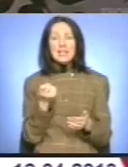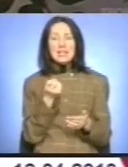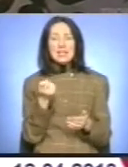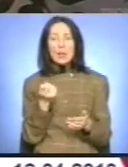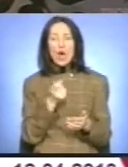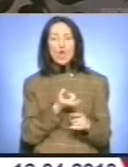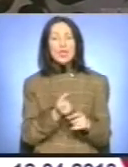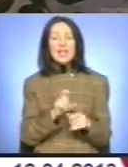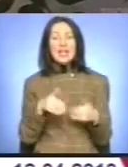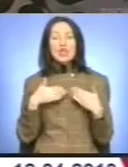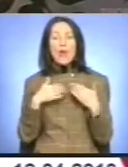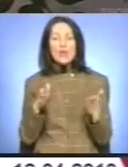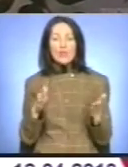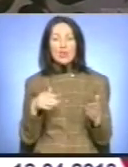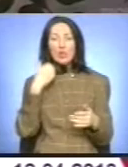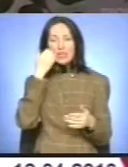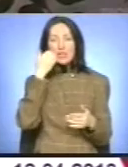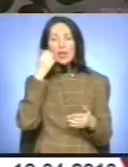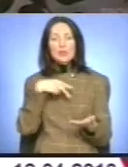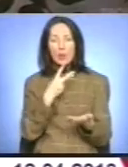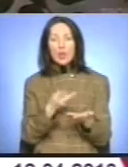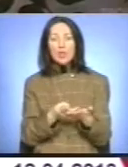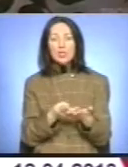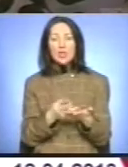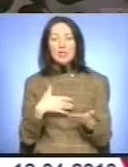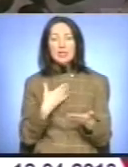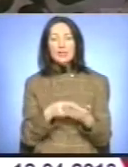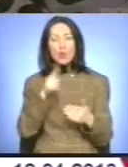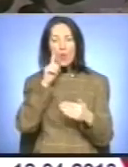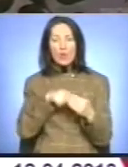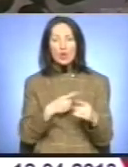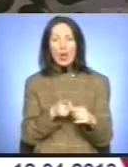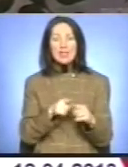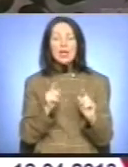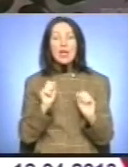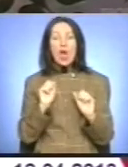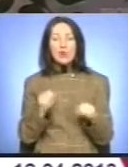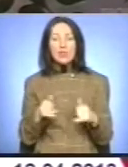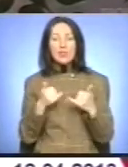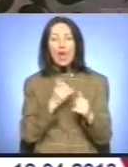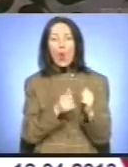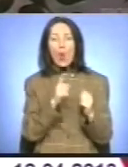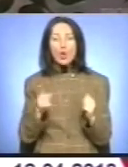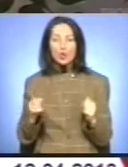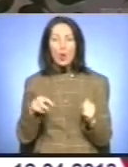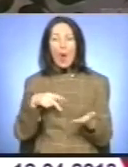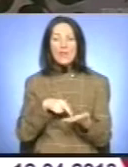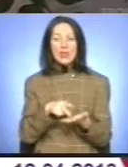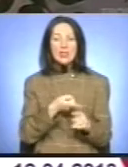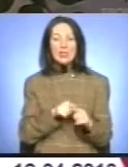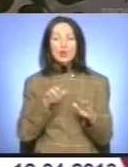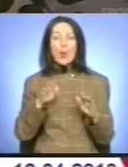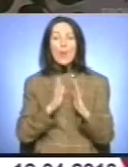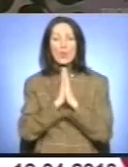не надто відверто, ми кажемо, стидаємося її показати. І, власне, це унікальна нагода для кожного з нас вийти на цю молитву і показати, що в цьому